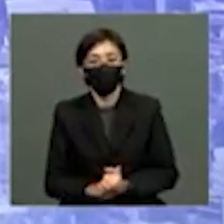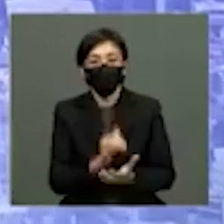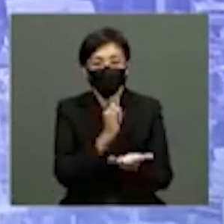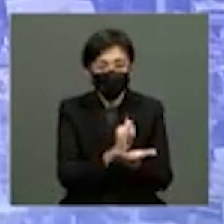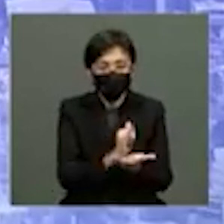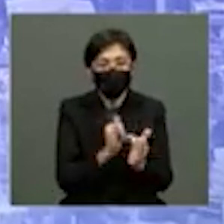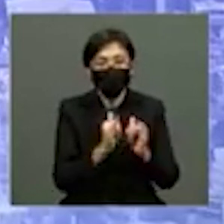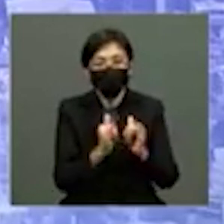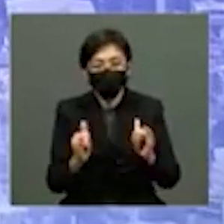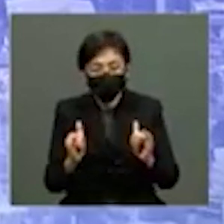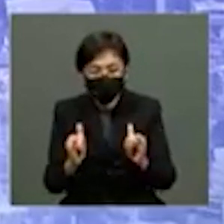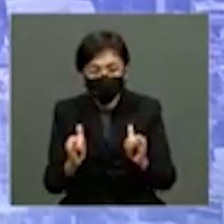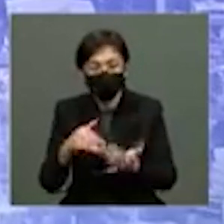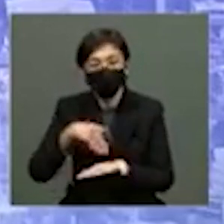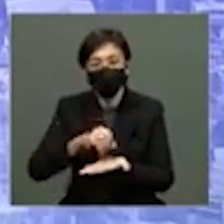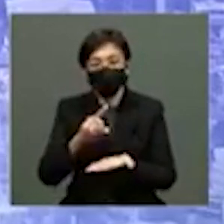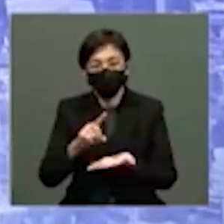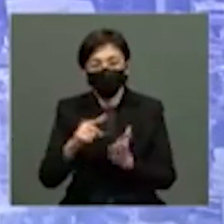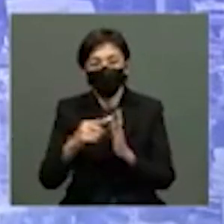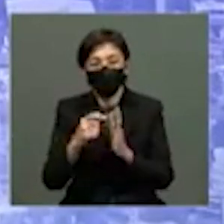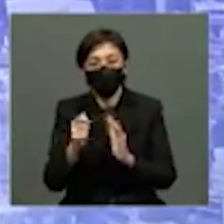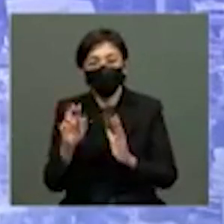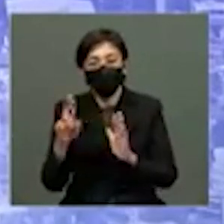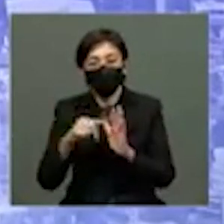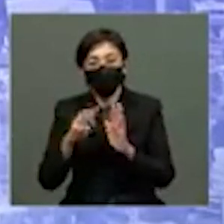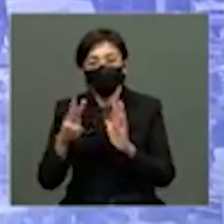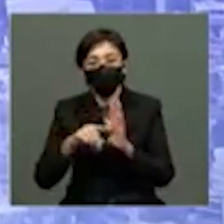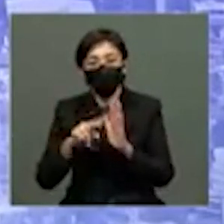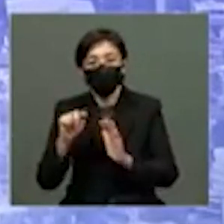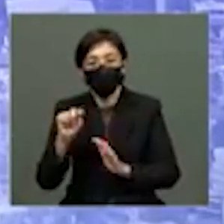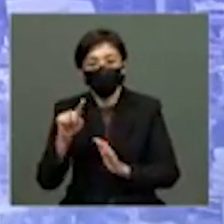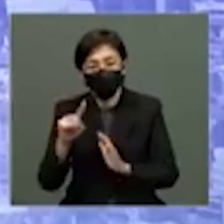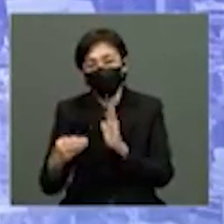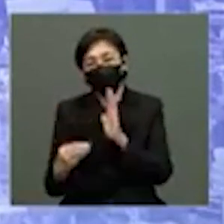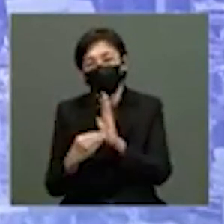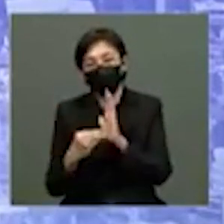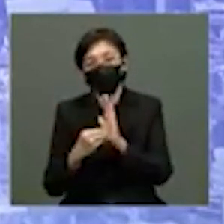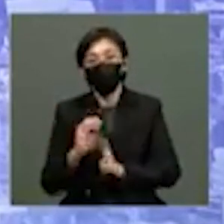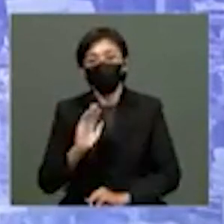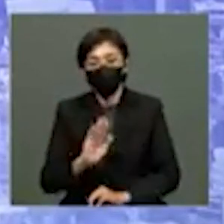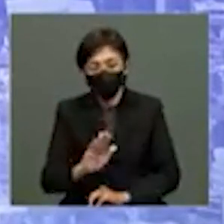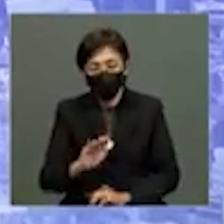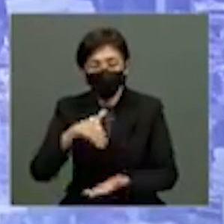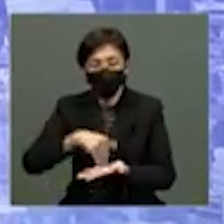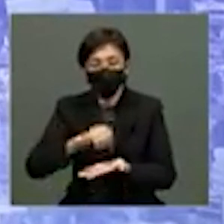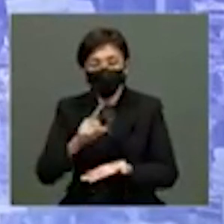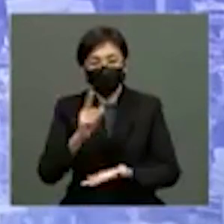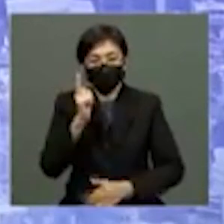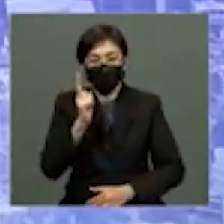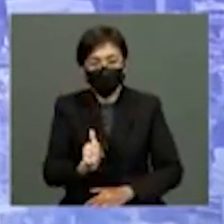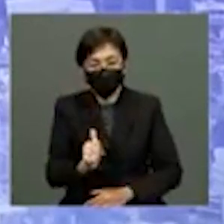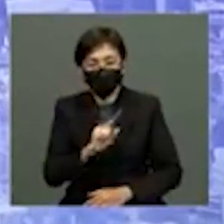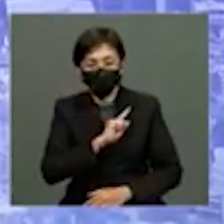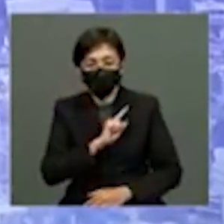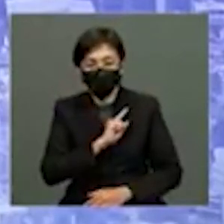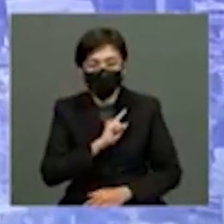แล้วน่าจะต้องเป็นศูนย์เอราวัณซึ่งเป็นของกทม.ให้เป็น one stop service จุดเดียวเลยนะครับอันนี้คือ